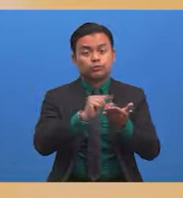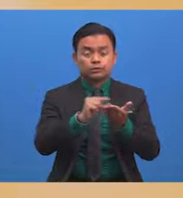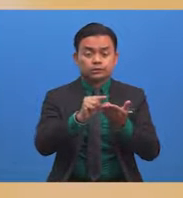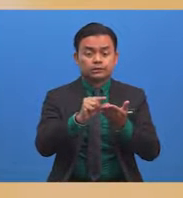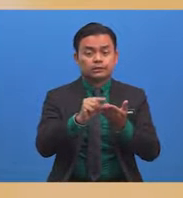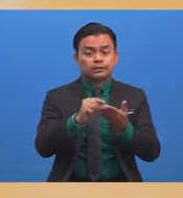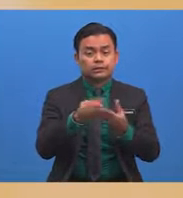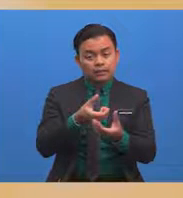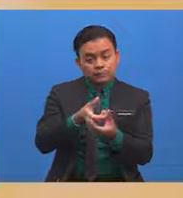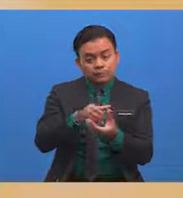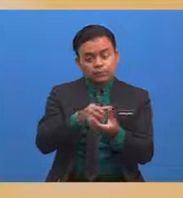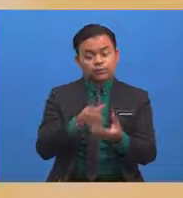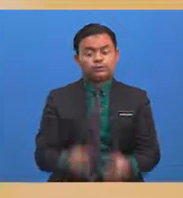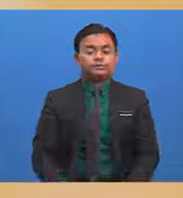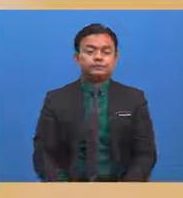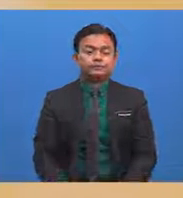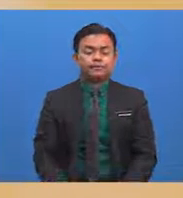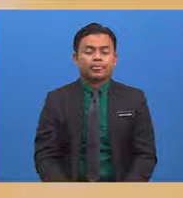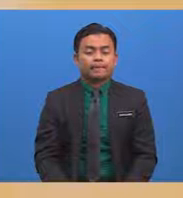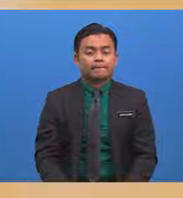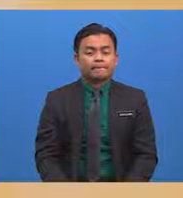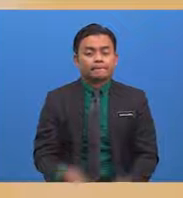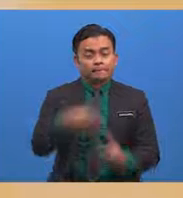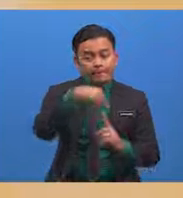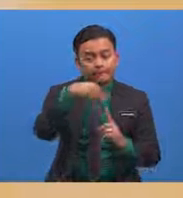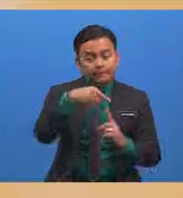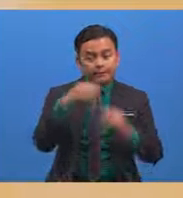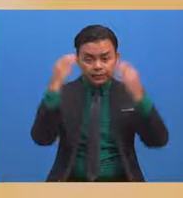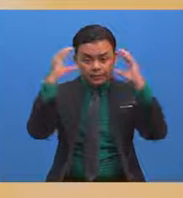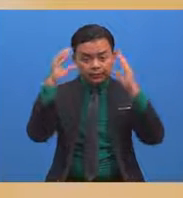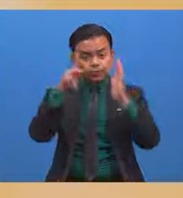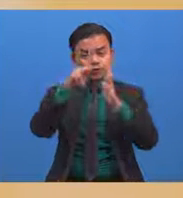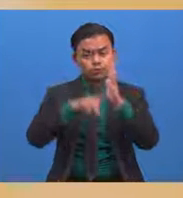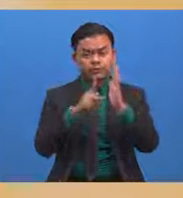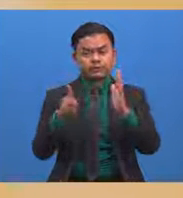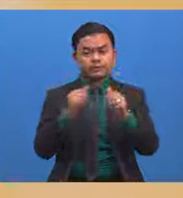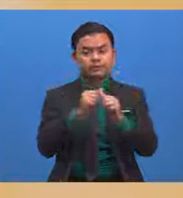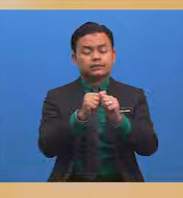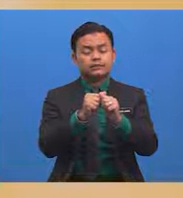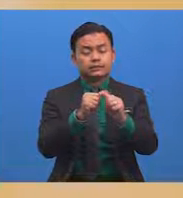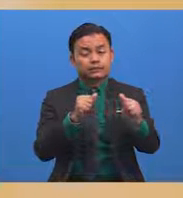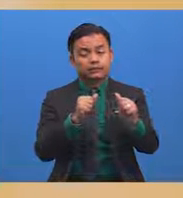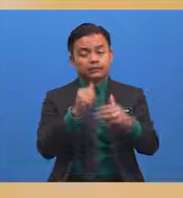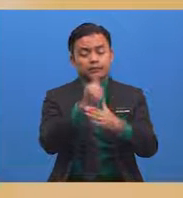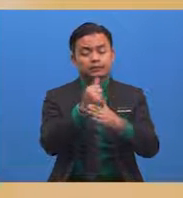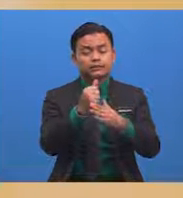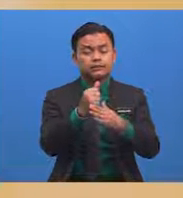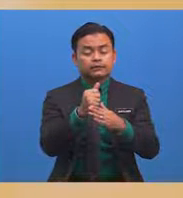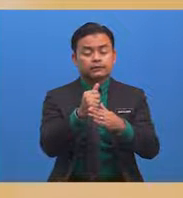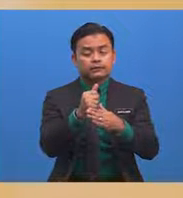cikgu kurangkan jarak antara objek dengan sumber cahaya, iaitu lampu suluh